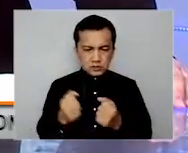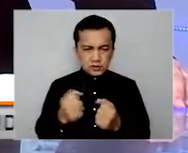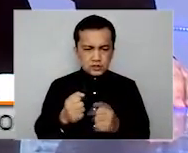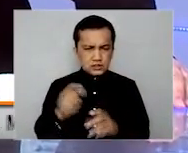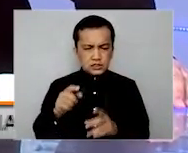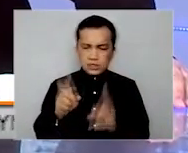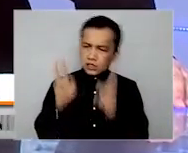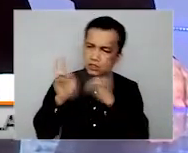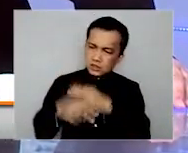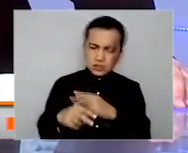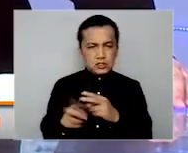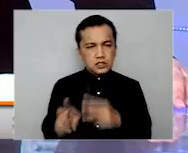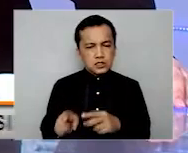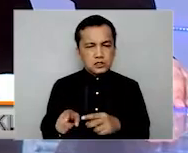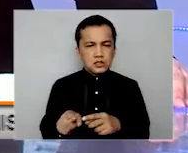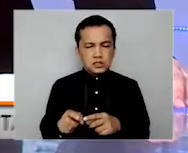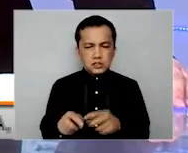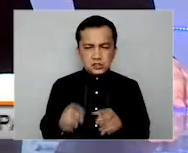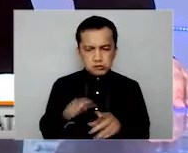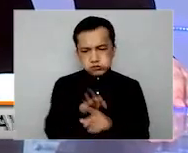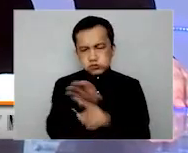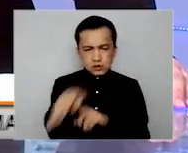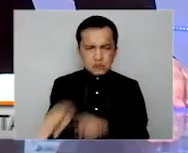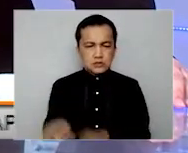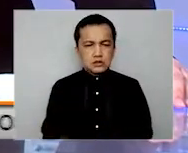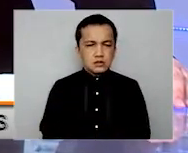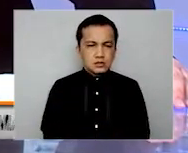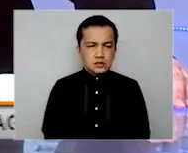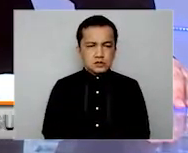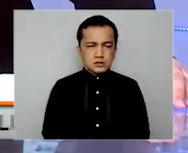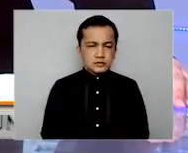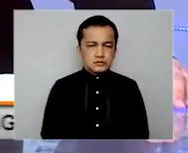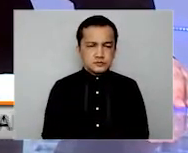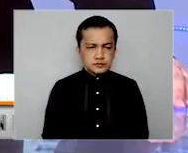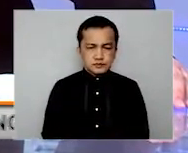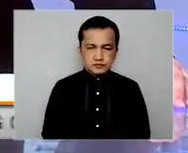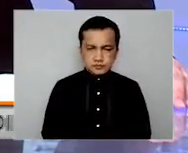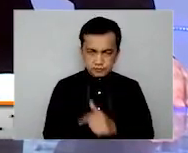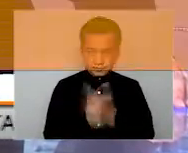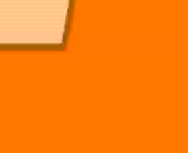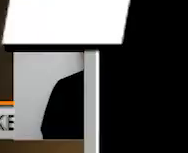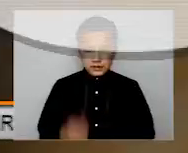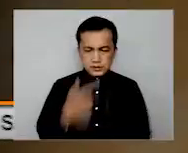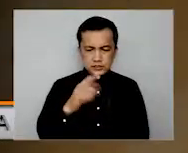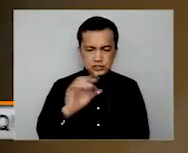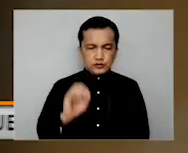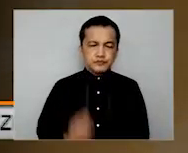niya napansin ang kanyang nasagasaan. Nasa frontline ng balitang yan, si Gio Robles.